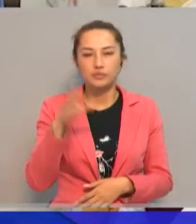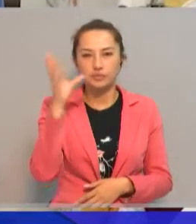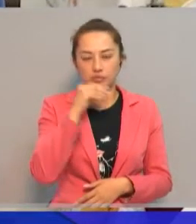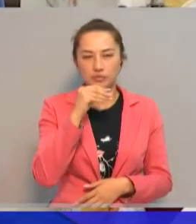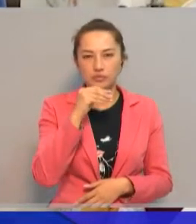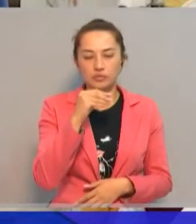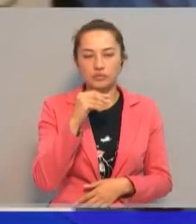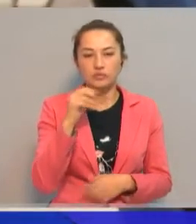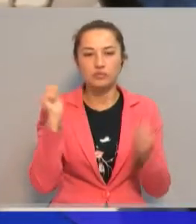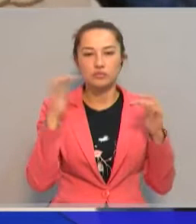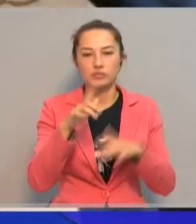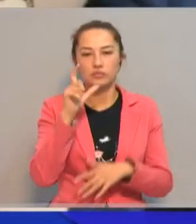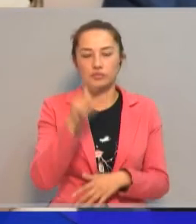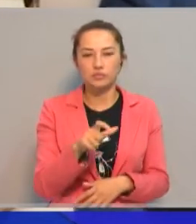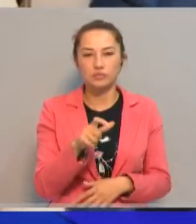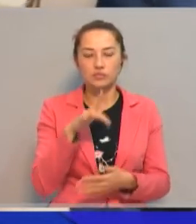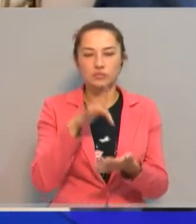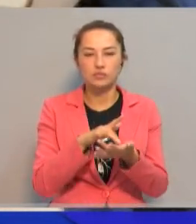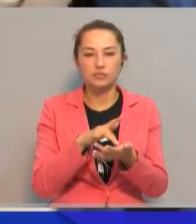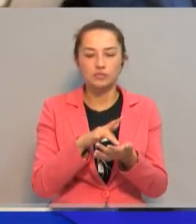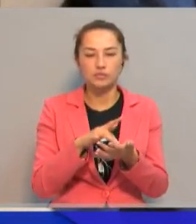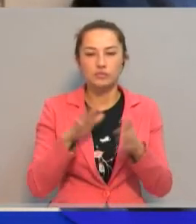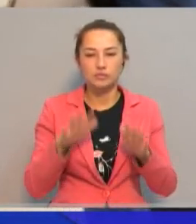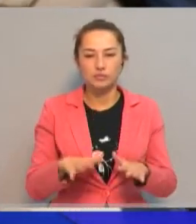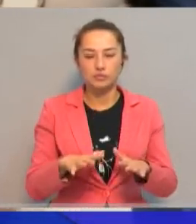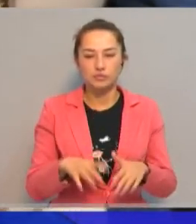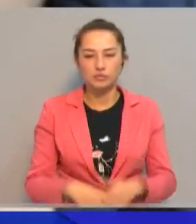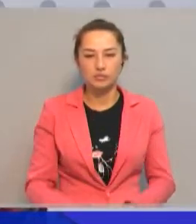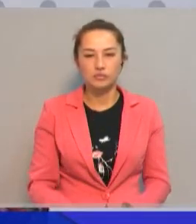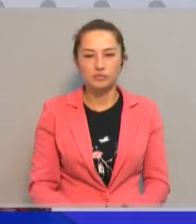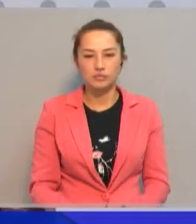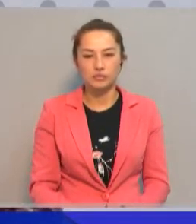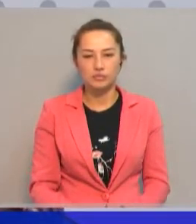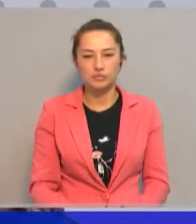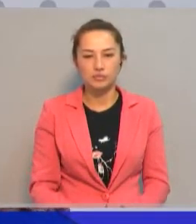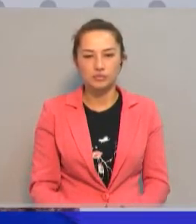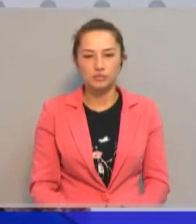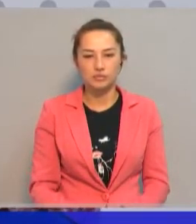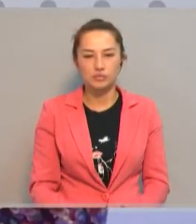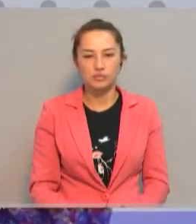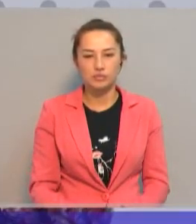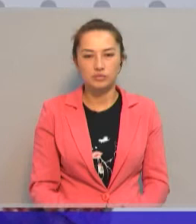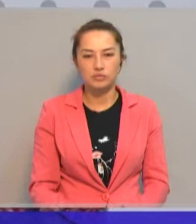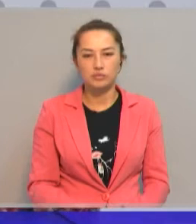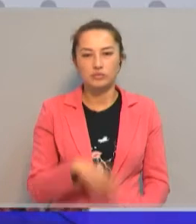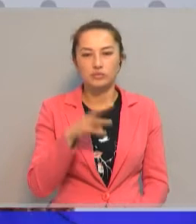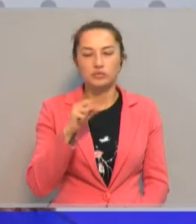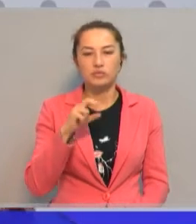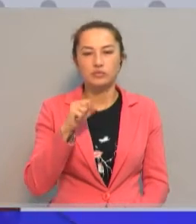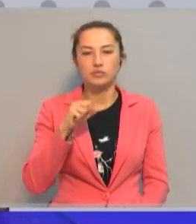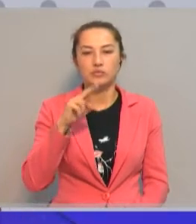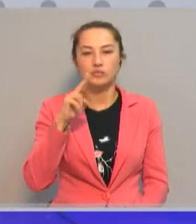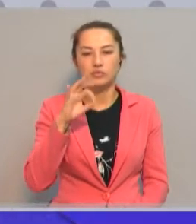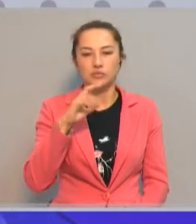халықтың қарасы қалың. Сауда орталығы тұрақты клиенттерінің қуанышында шек жоқ. Бүгін үлкен іс-шара болып жатыр мама подиум